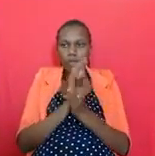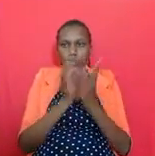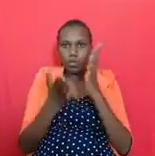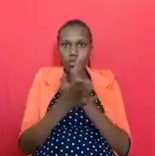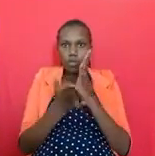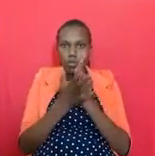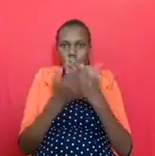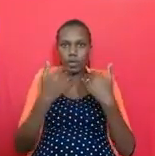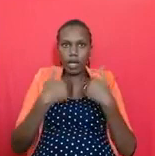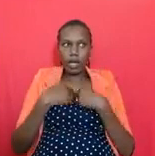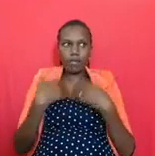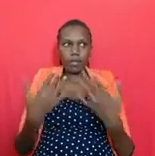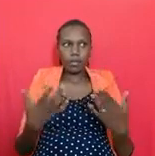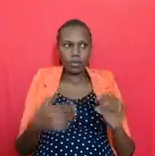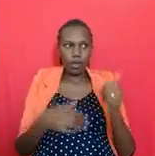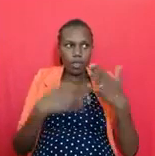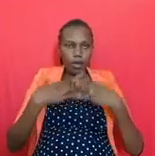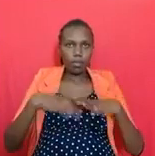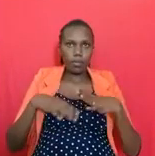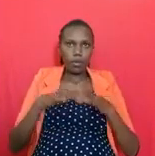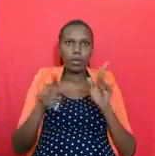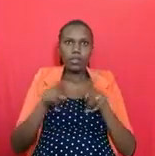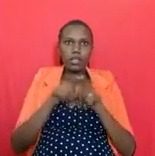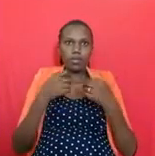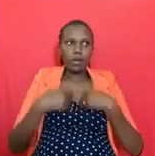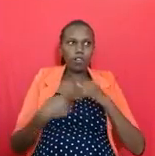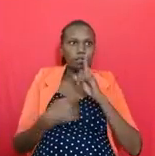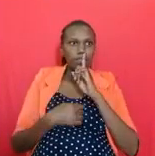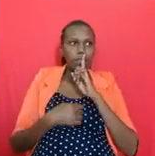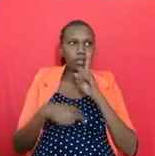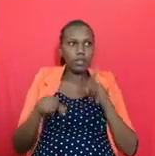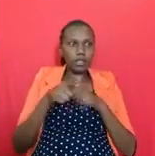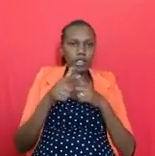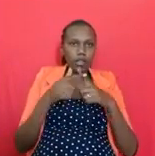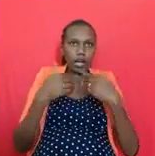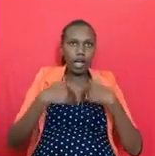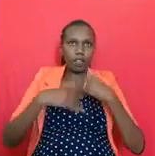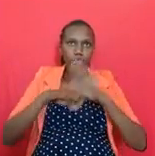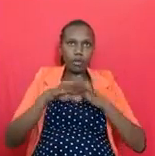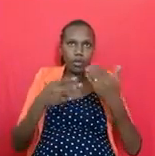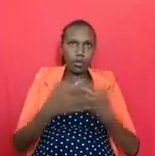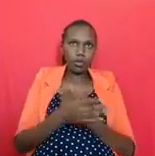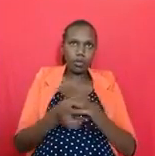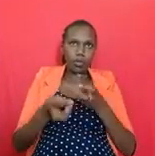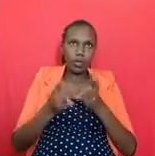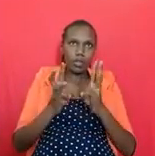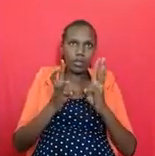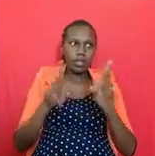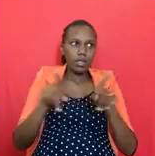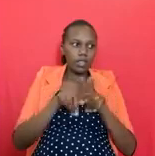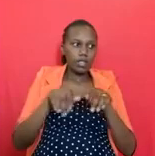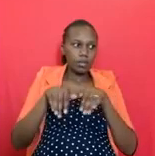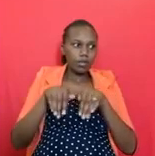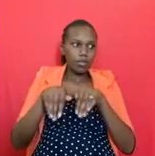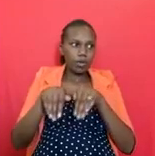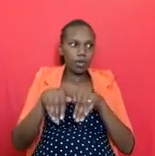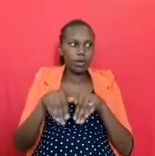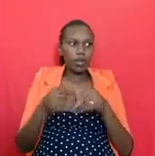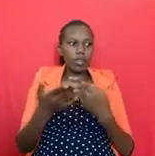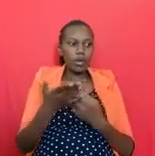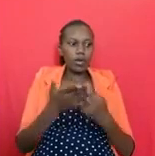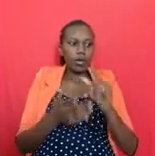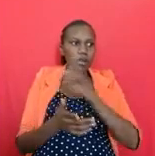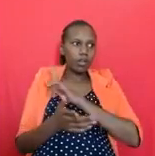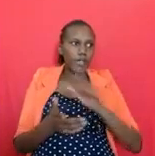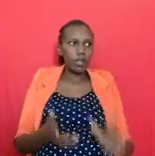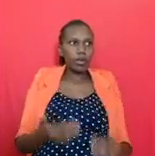Manatido na mwenda kero na duari age na mwenda kukira nera na nige mwenda kuthi na mediere mero na mukero magerira madhani magai